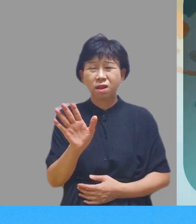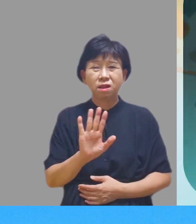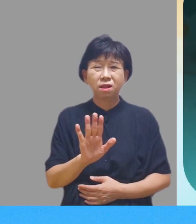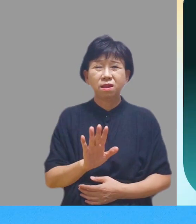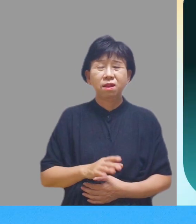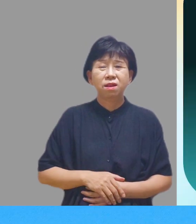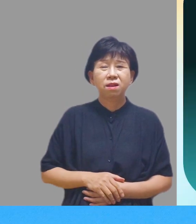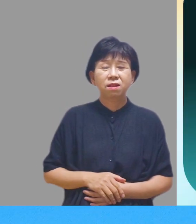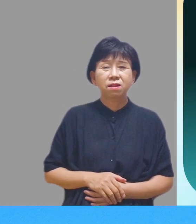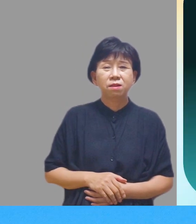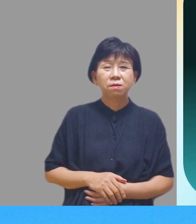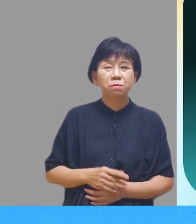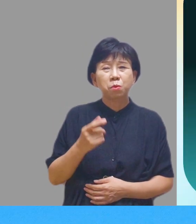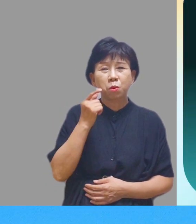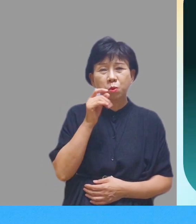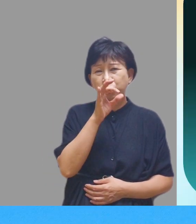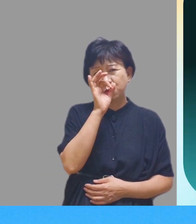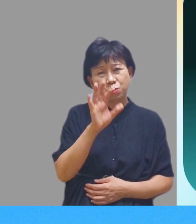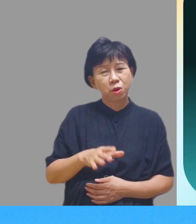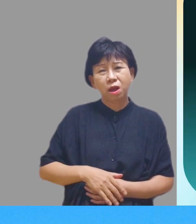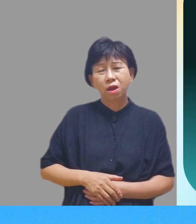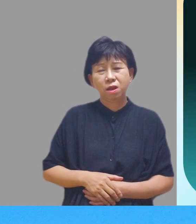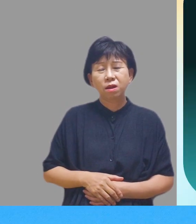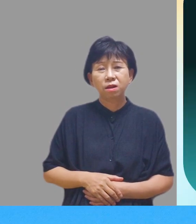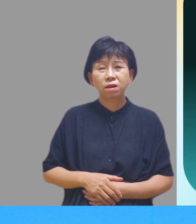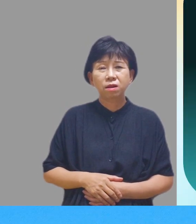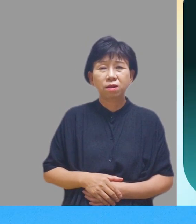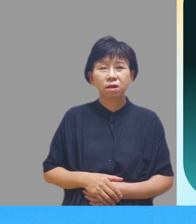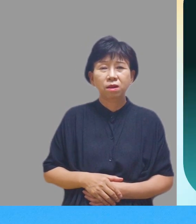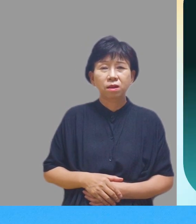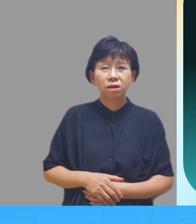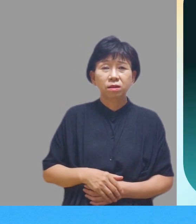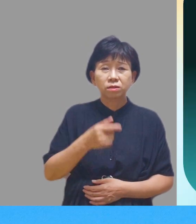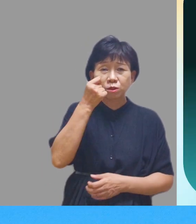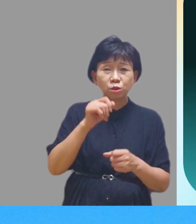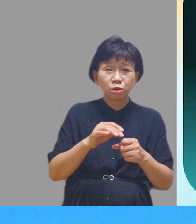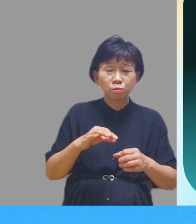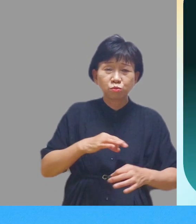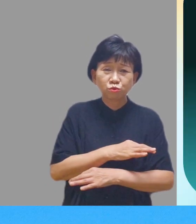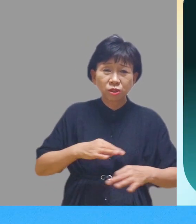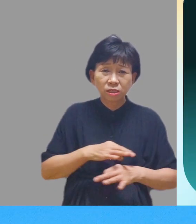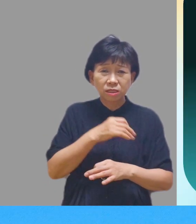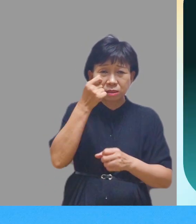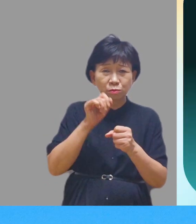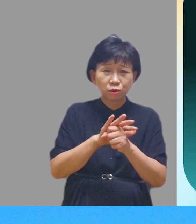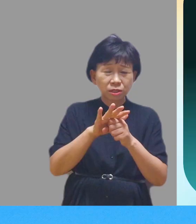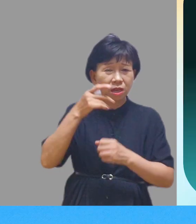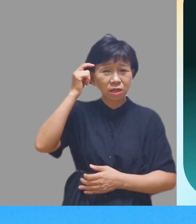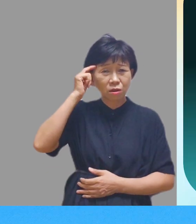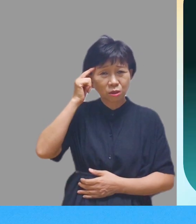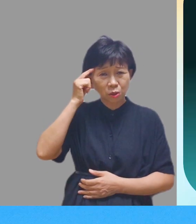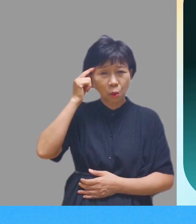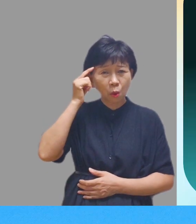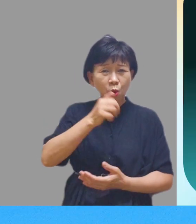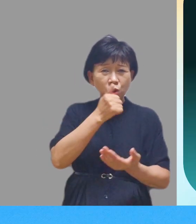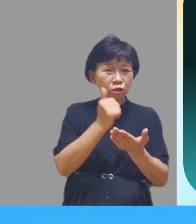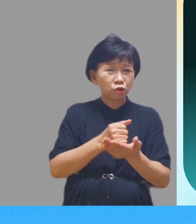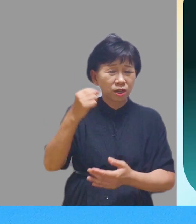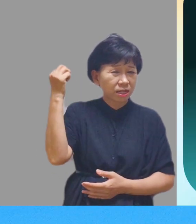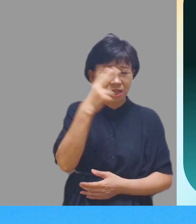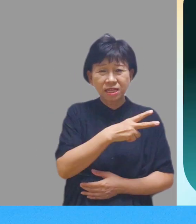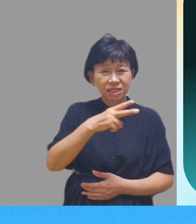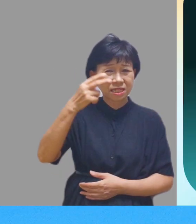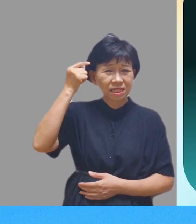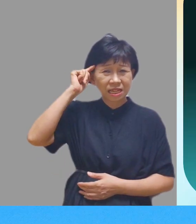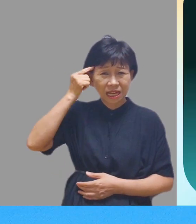이렇게 약속합니다. 내가 그들의 불의를 긍휼히 여기고 그들의 죄를 다시 기억하지 아니하리라